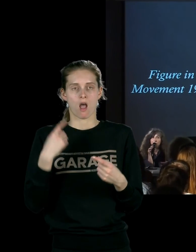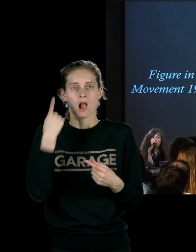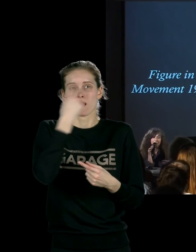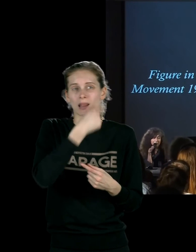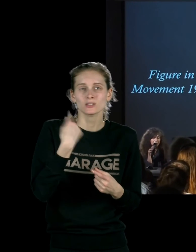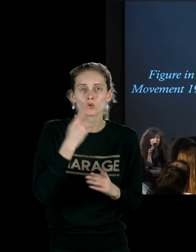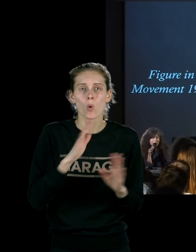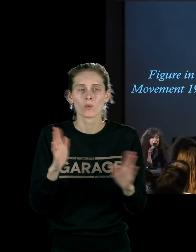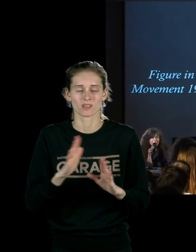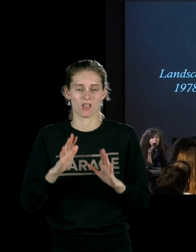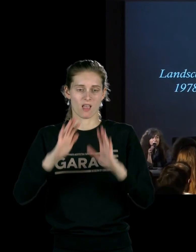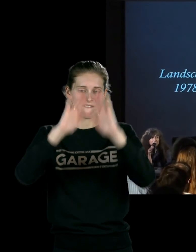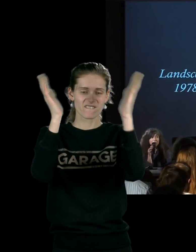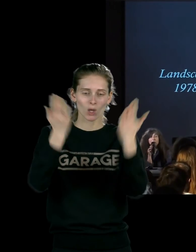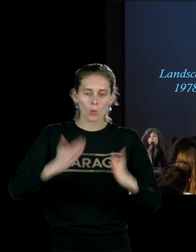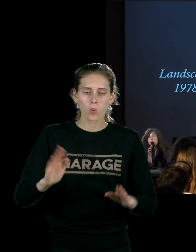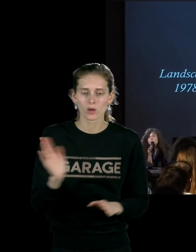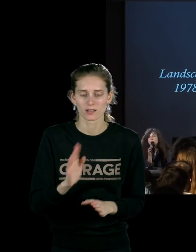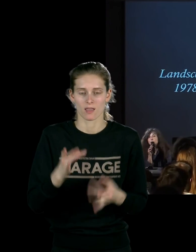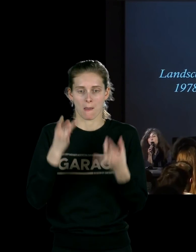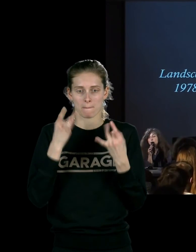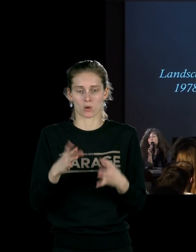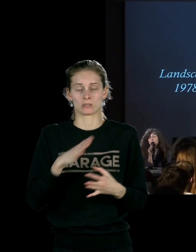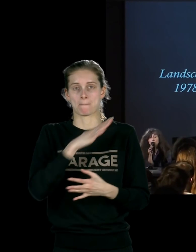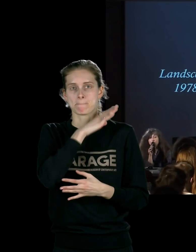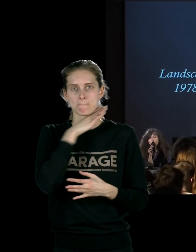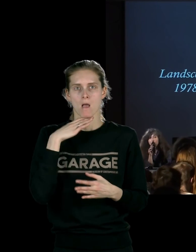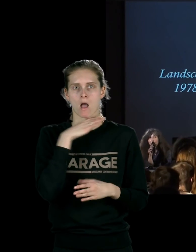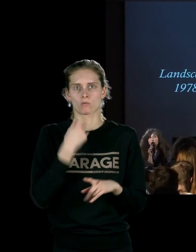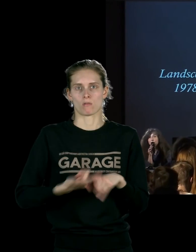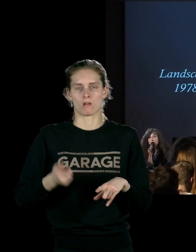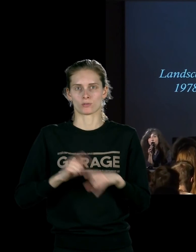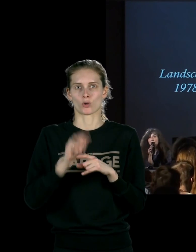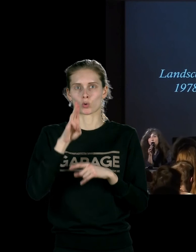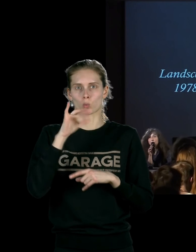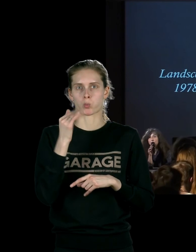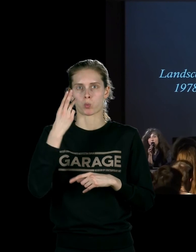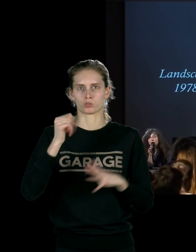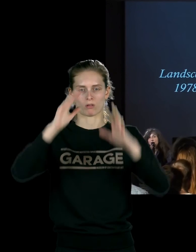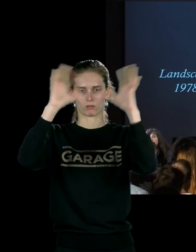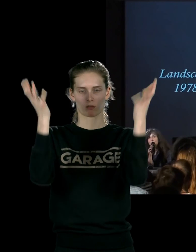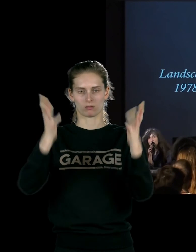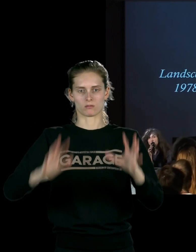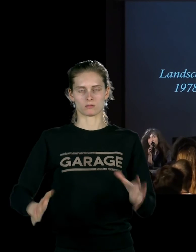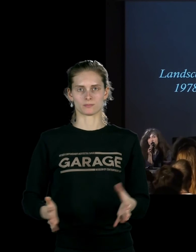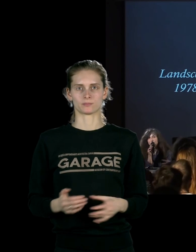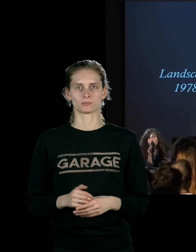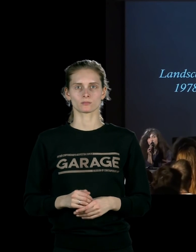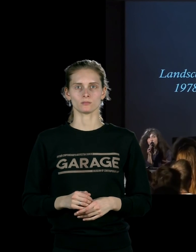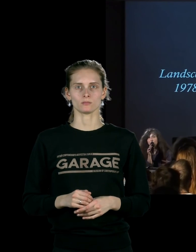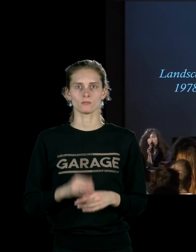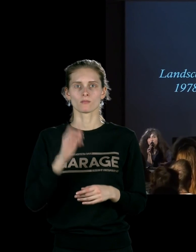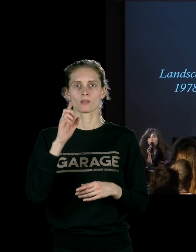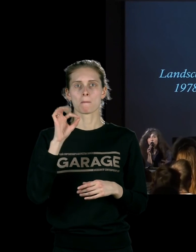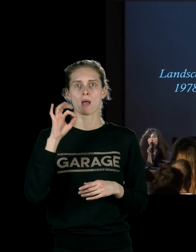это самое мясо, туши со скотобоем, которые у Бекона, скорее всего, не знак смерти, а знак,